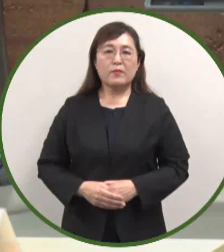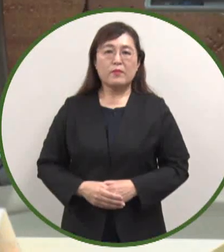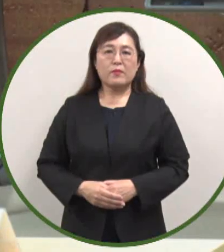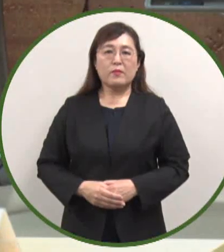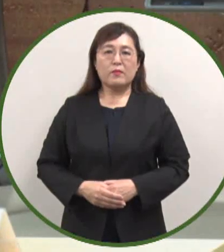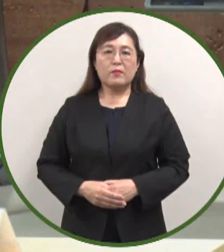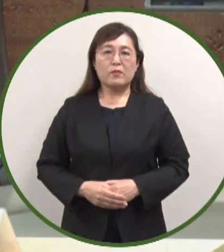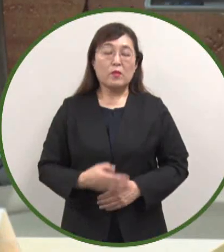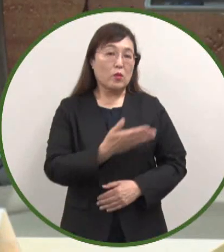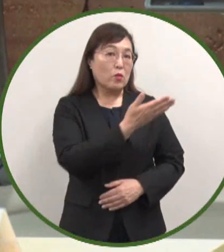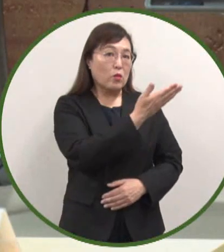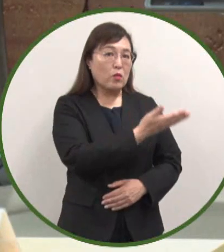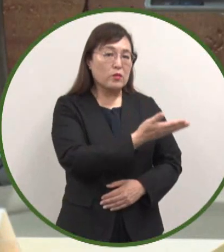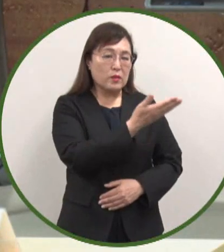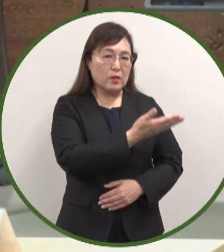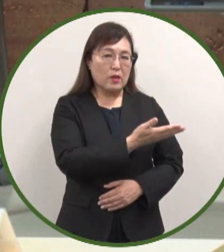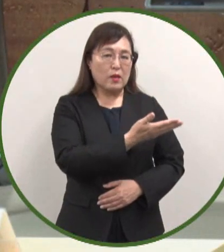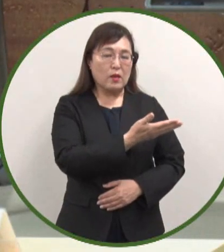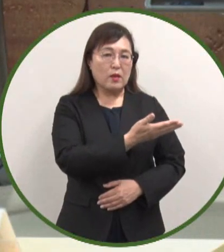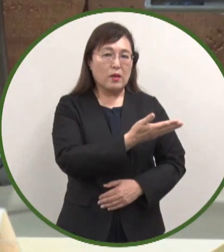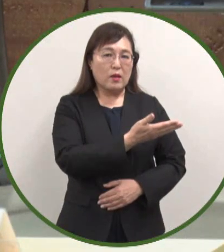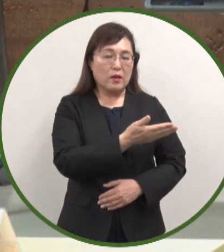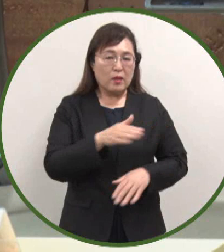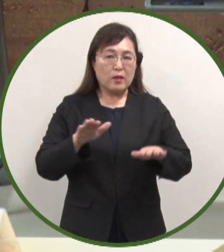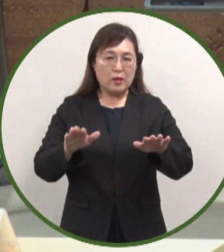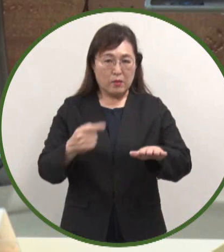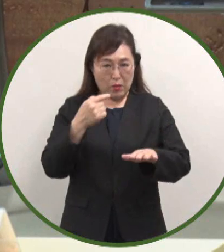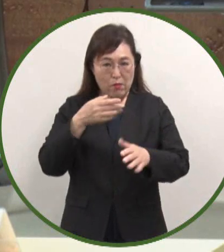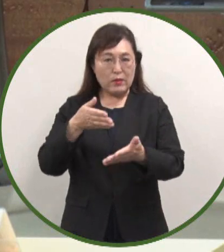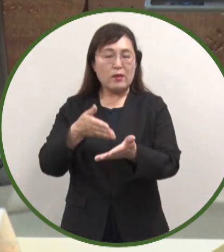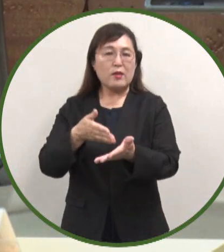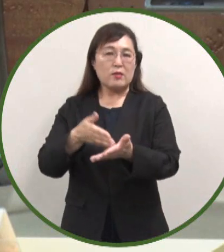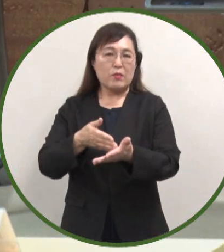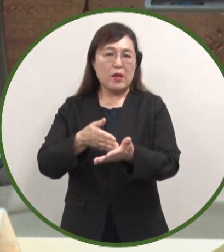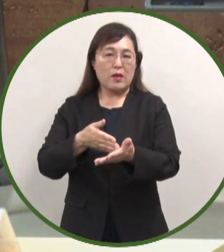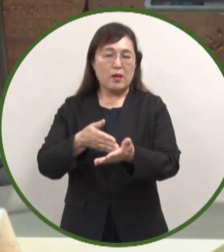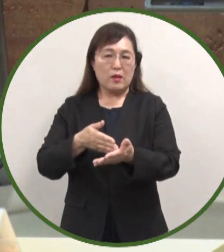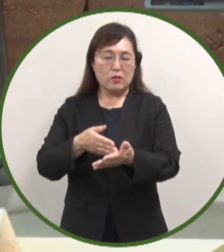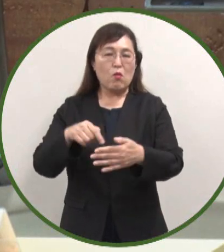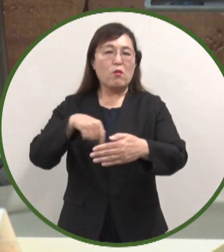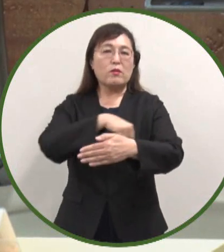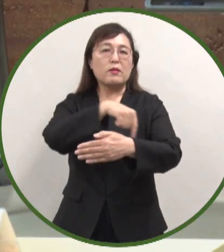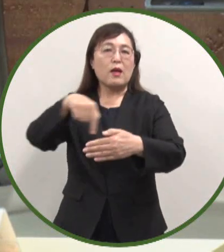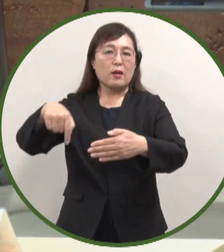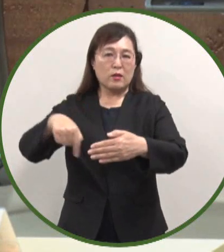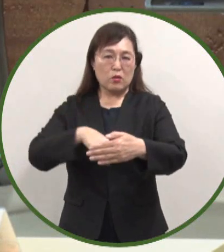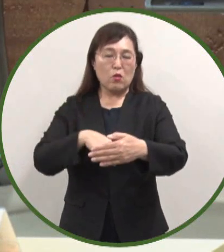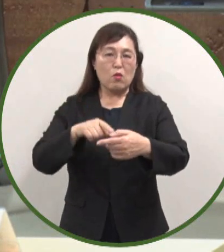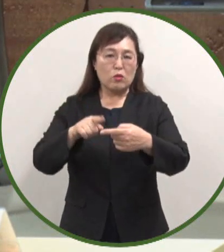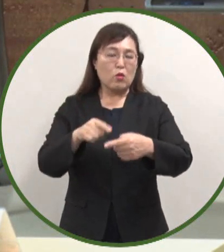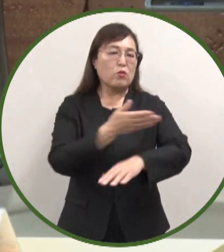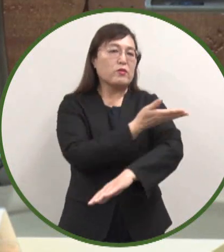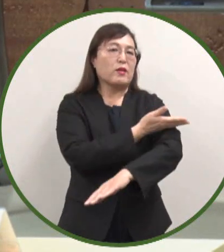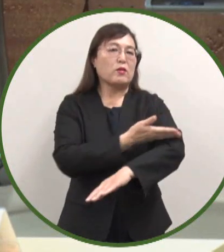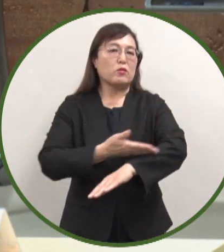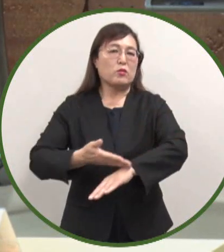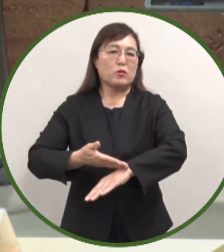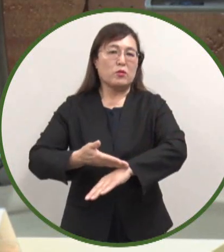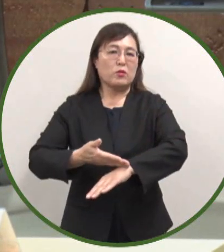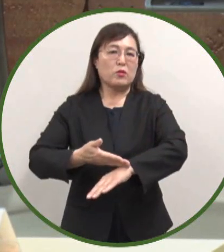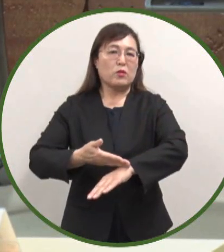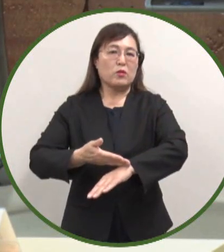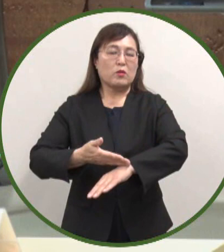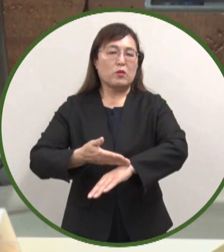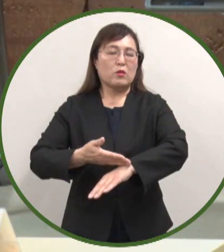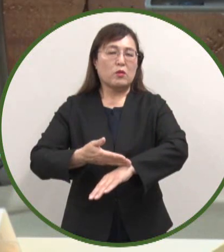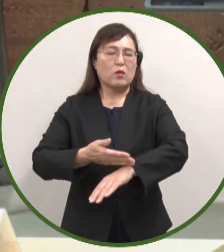こちらですね、今ご説明をした飲食店に関する要請についての概要とスケジュールであります。これ